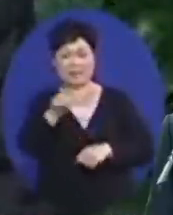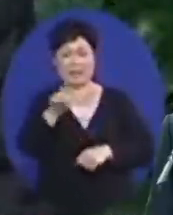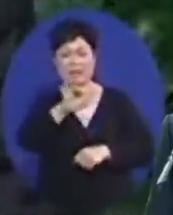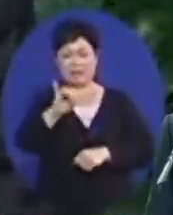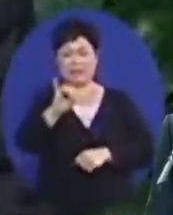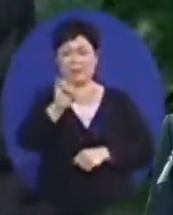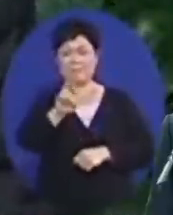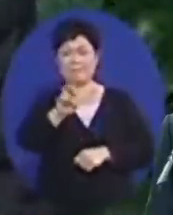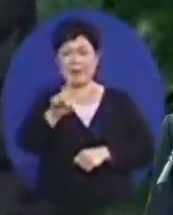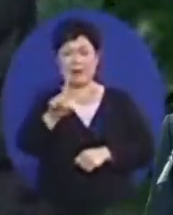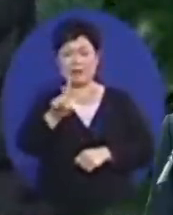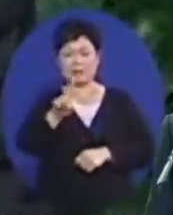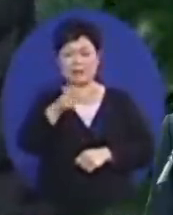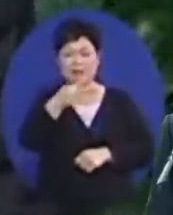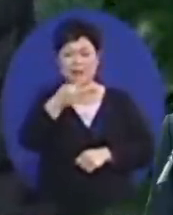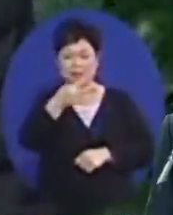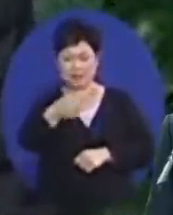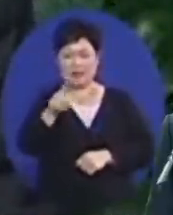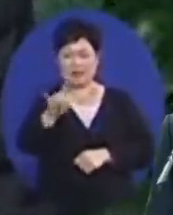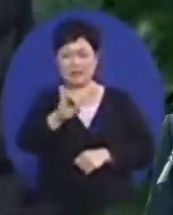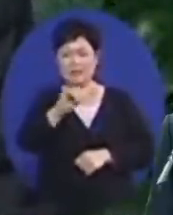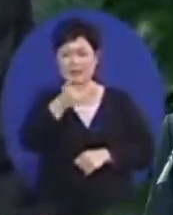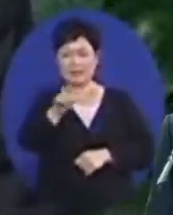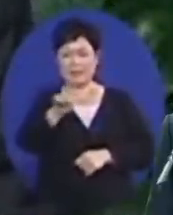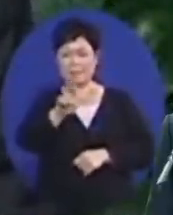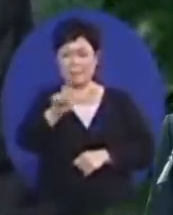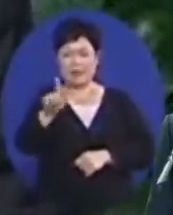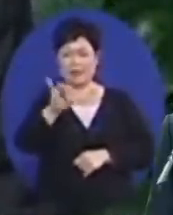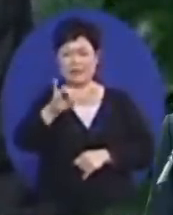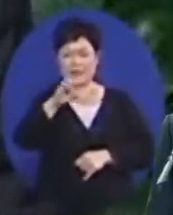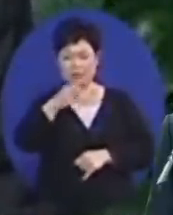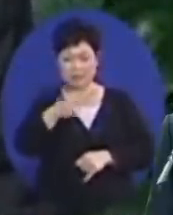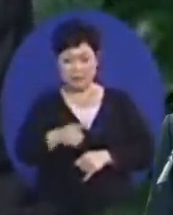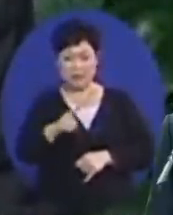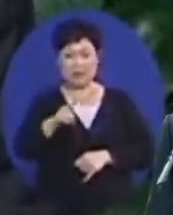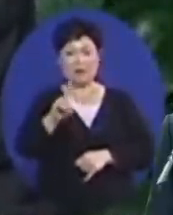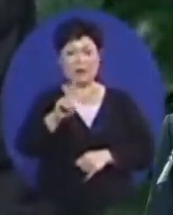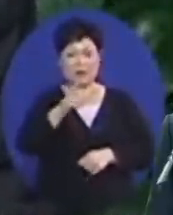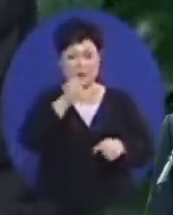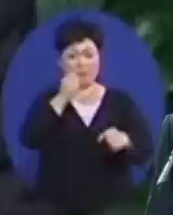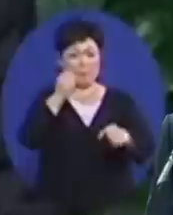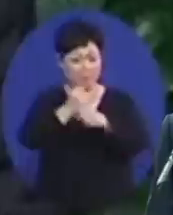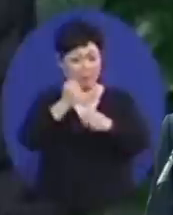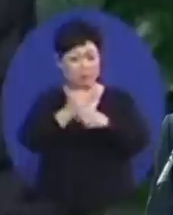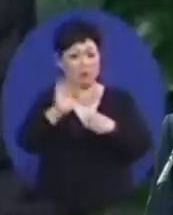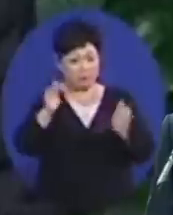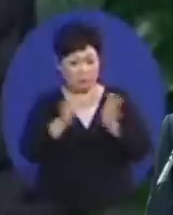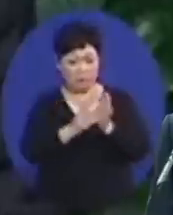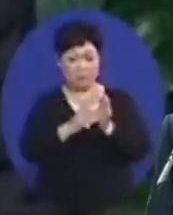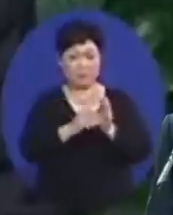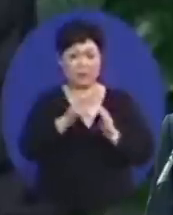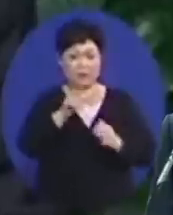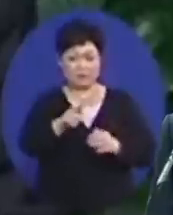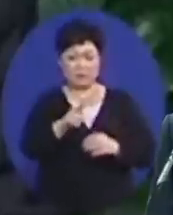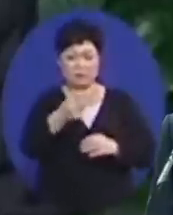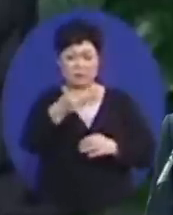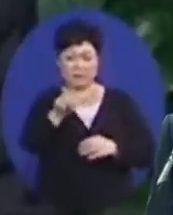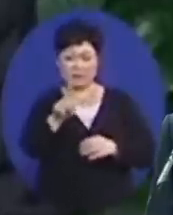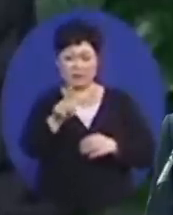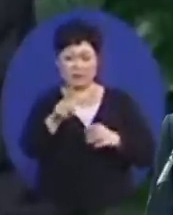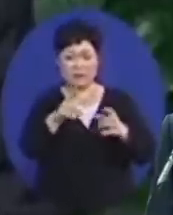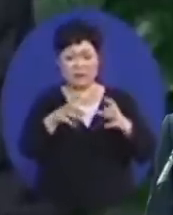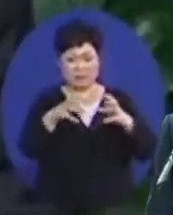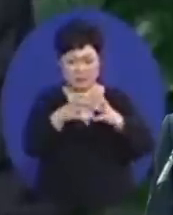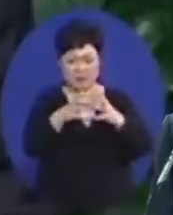다이너마이트를 발명해서 유럽 최대의 부자가 되었습니다. 그 다이너마이트로 광산을 개발하고